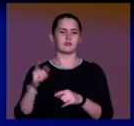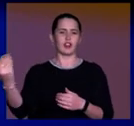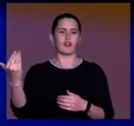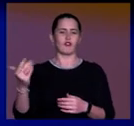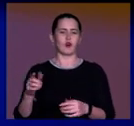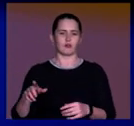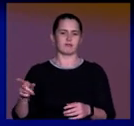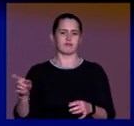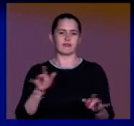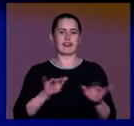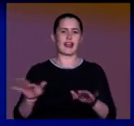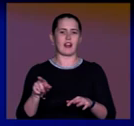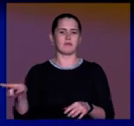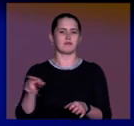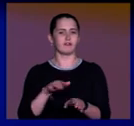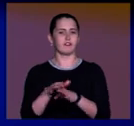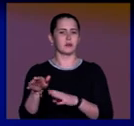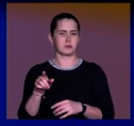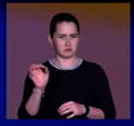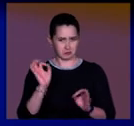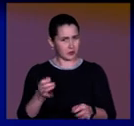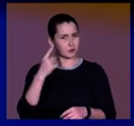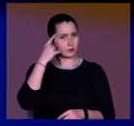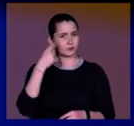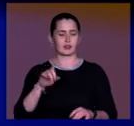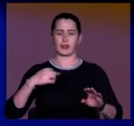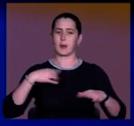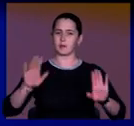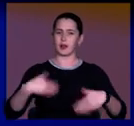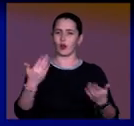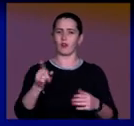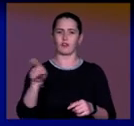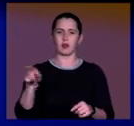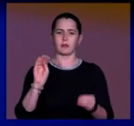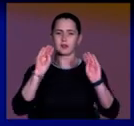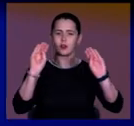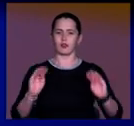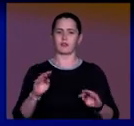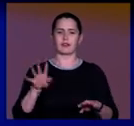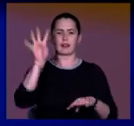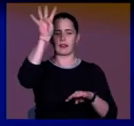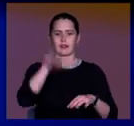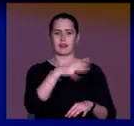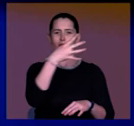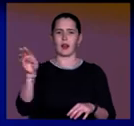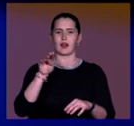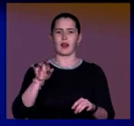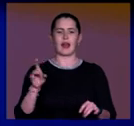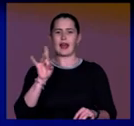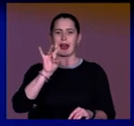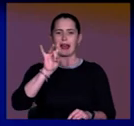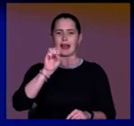алёши как вы думаете подумали я предлагаю вам составить такую таблицу реакция